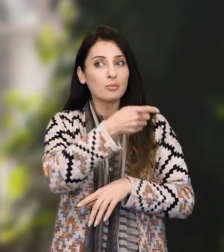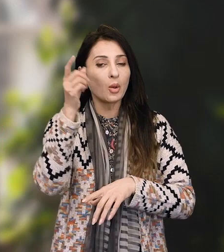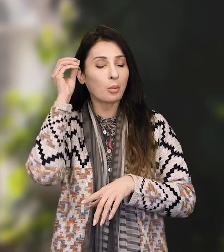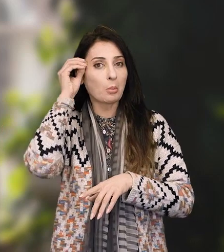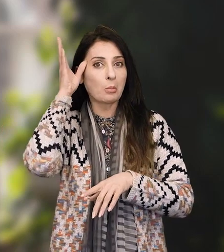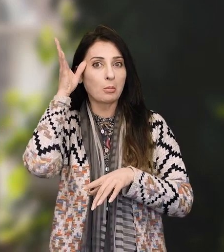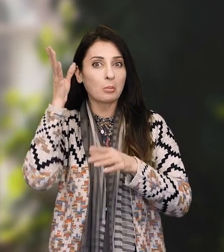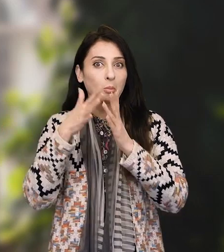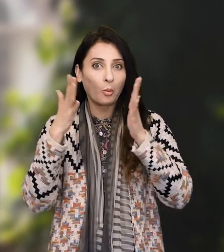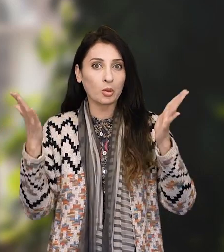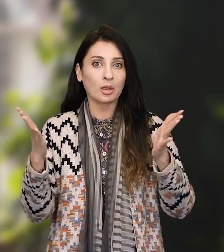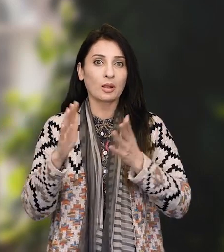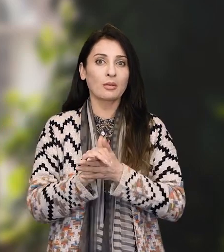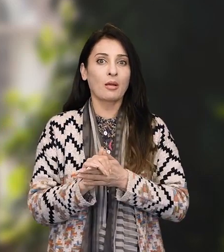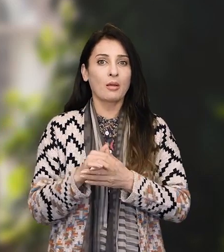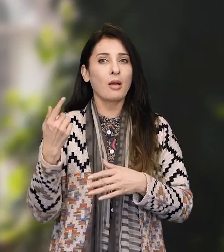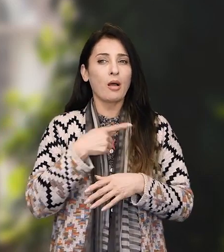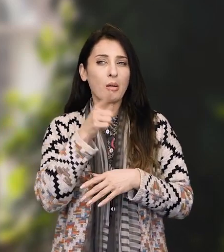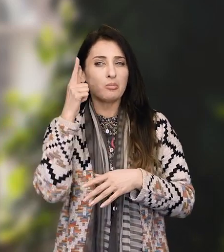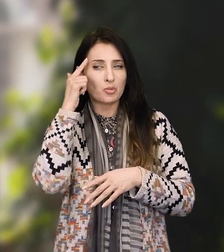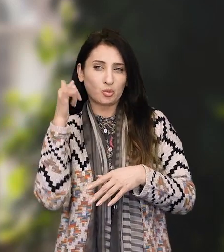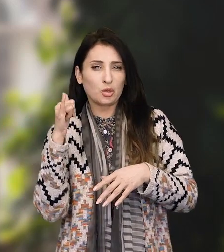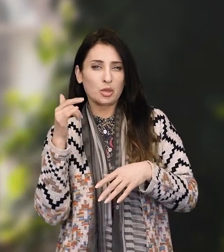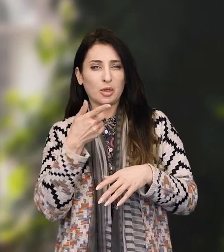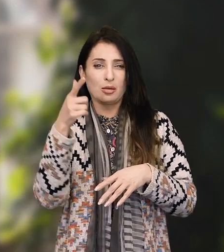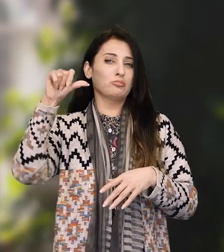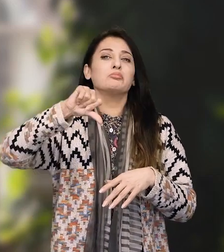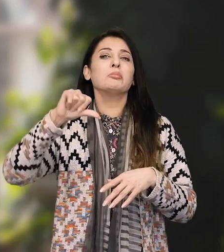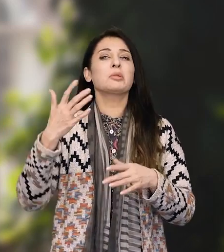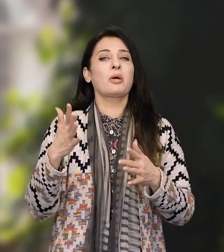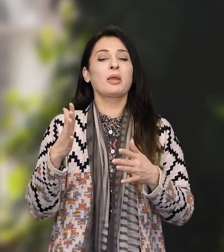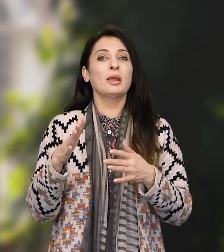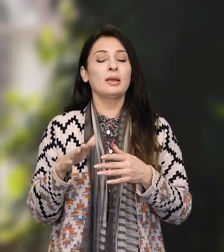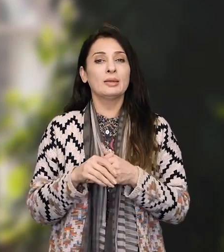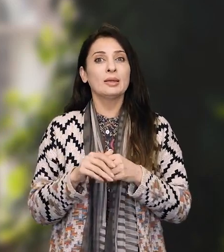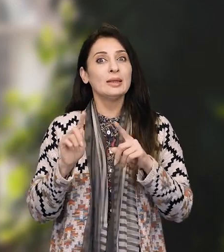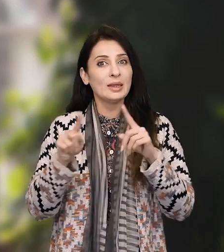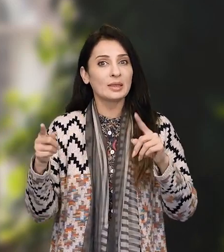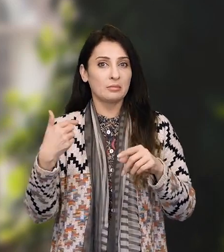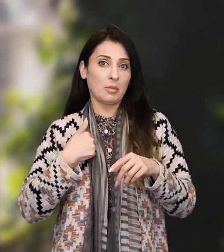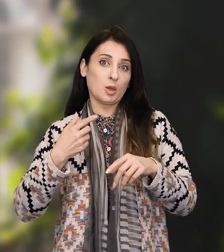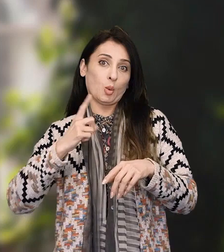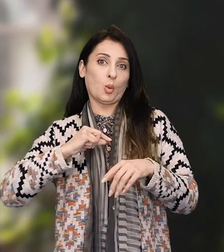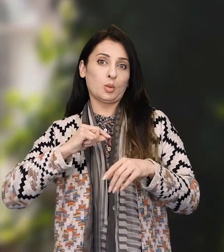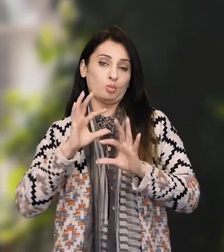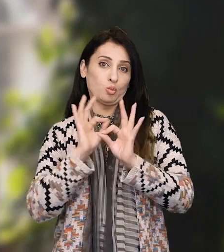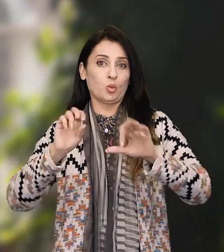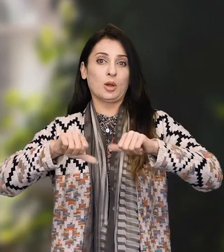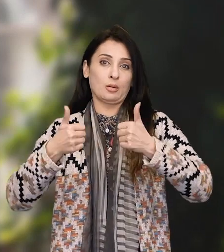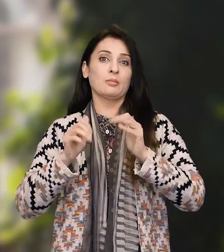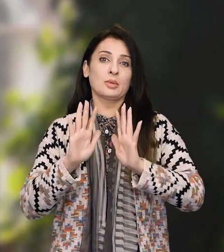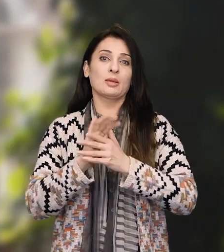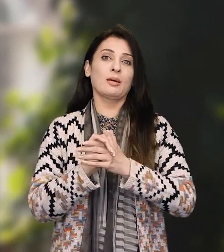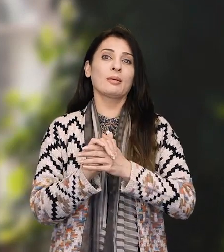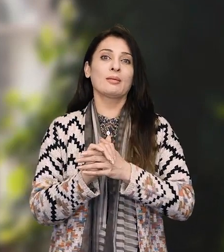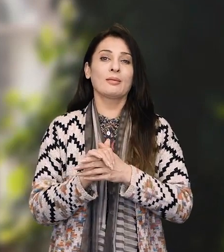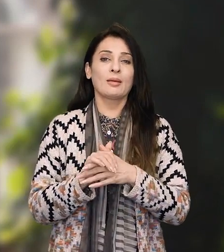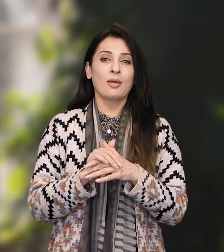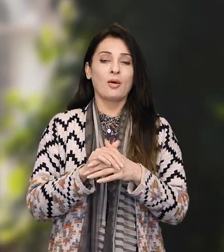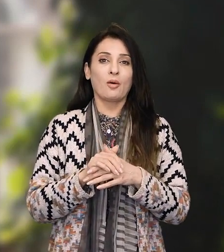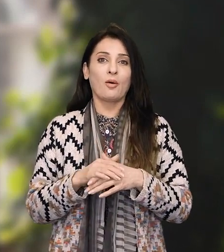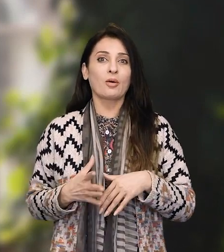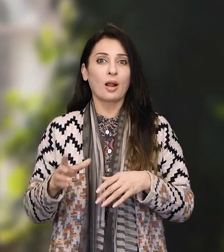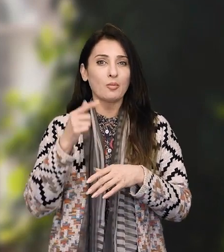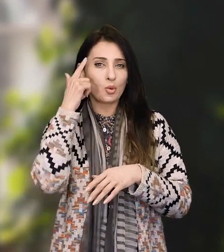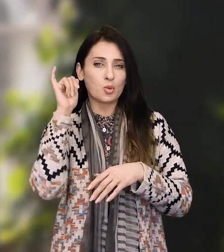कि हम अक्सर अंडर एस्टिमेट कर जाते हैं इन चीज़ों को कि ये तो पाकिस्तान में हो ही नहीं सकता. लाइक मैंने किया खुद, सबसे पहले तो सेल्फ डाउट